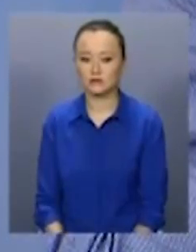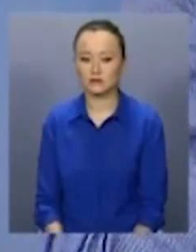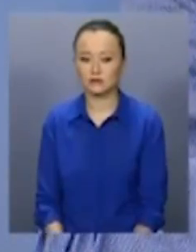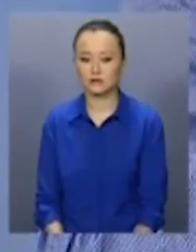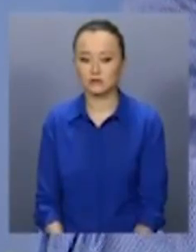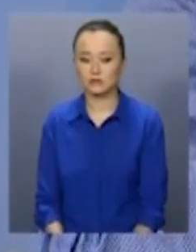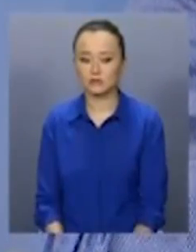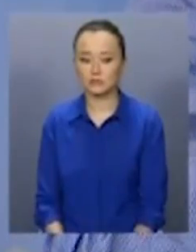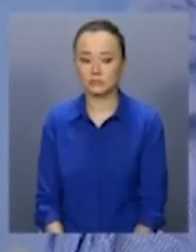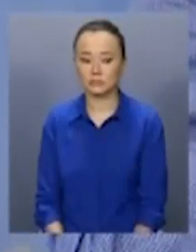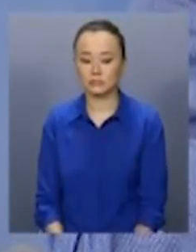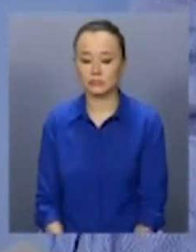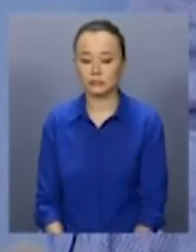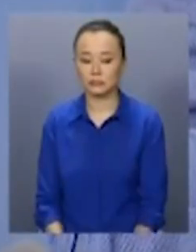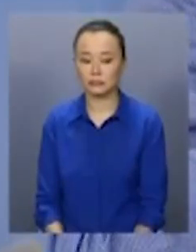кейін қарай.